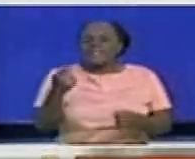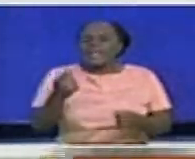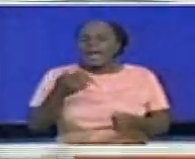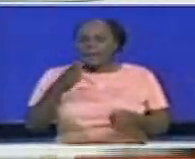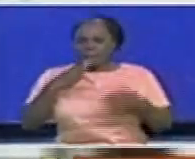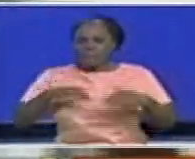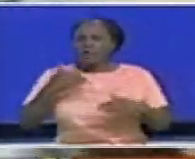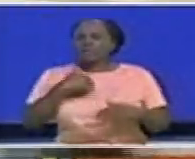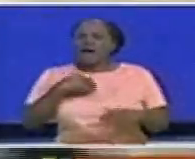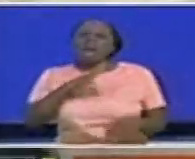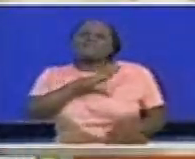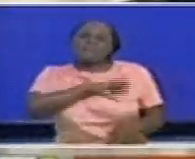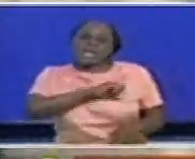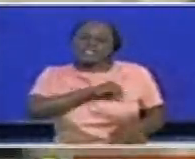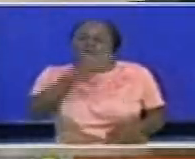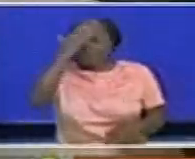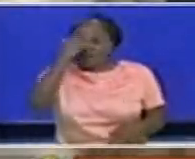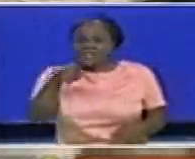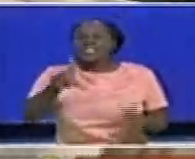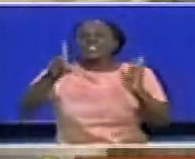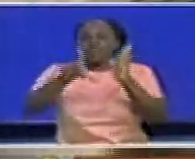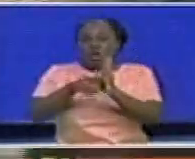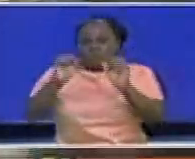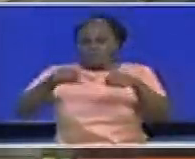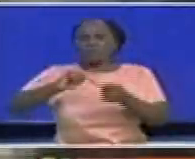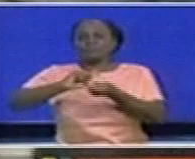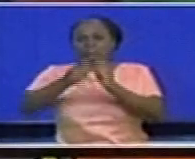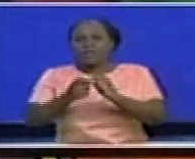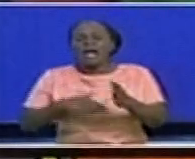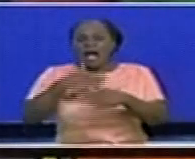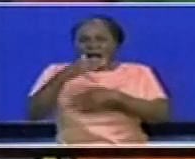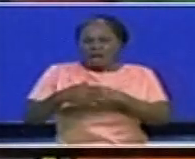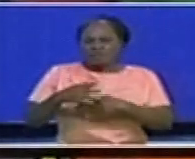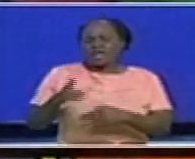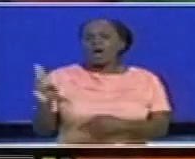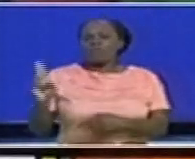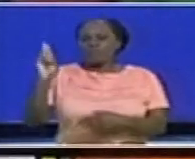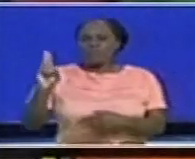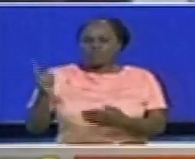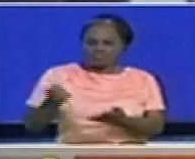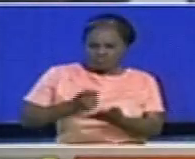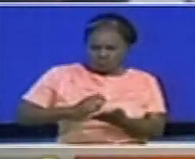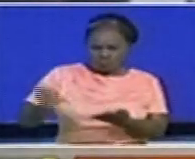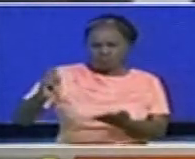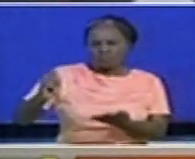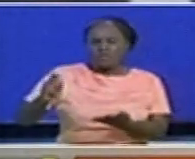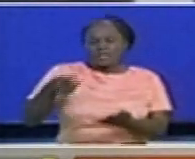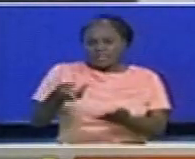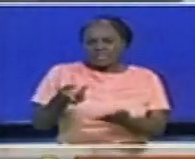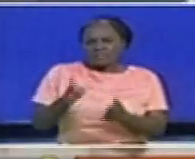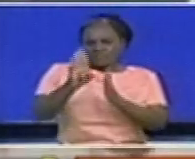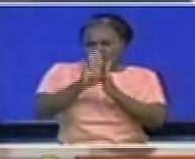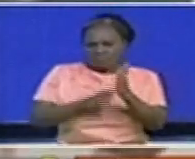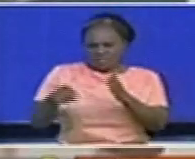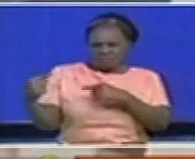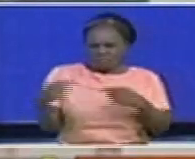watulivu, kwani sheria hizi zinaweza kufanyiwa marekebisho hata baada ya Rais Uhuru Kenyatta kuipitisha. Kulingana na mswada huo tata